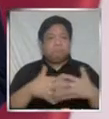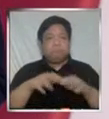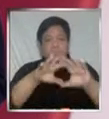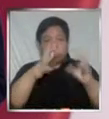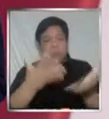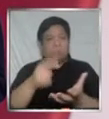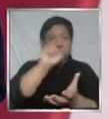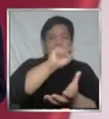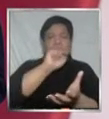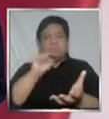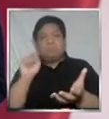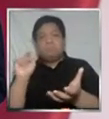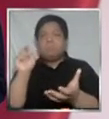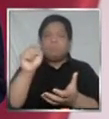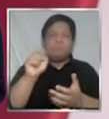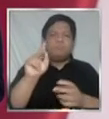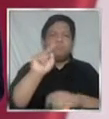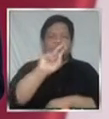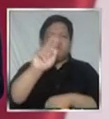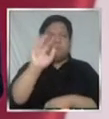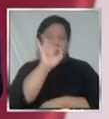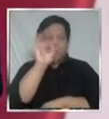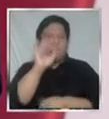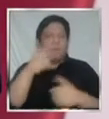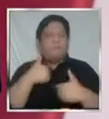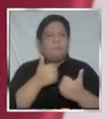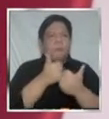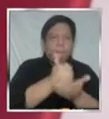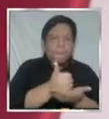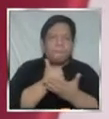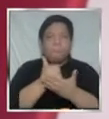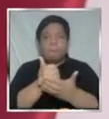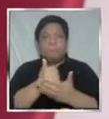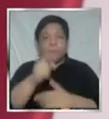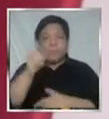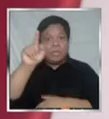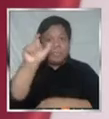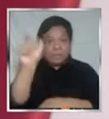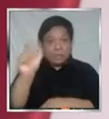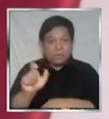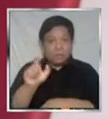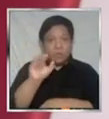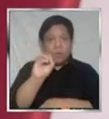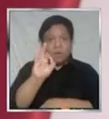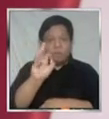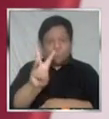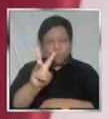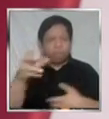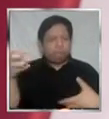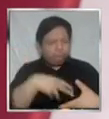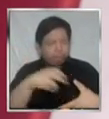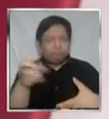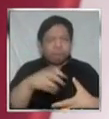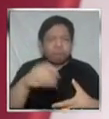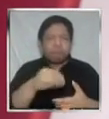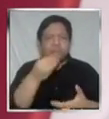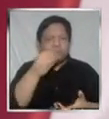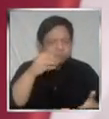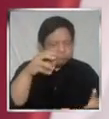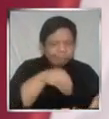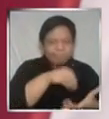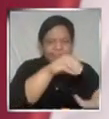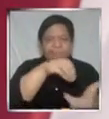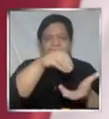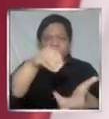ang bayanihan ng mga Pilipino. Tulad sa Italia kung saan mismong mga OFW ang nagre-repack at naghahatid ng mga relief goods sa ating